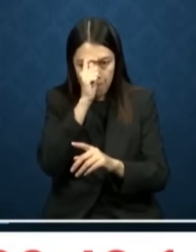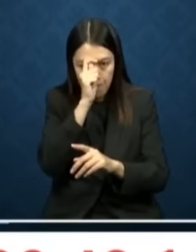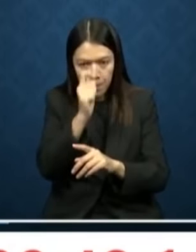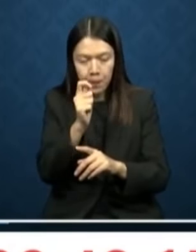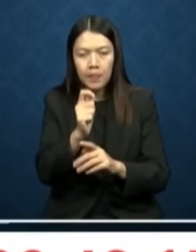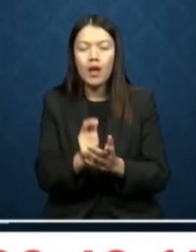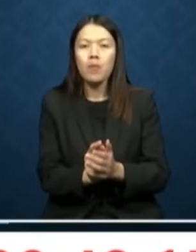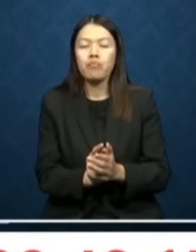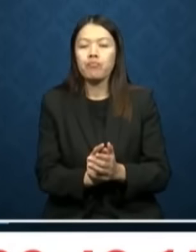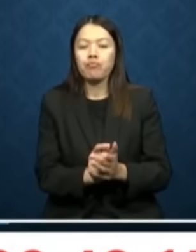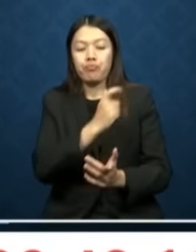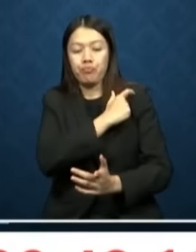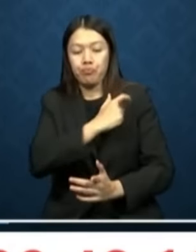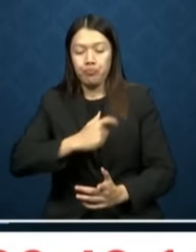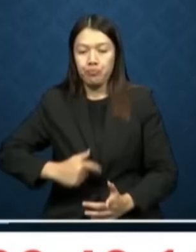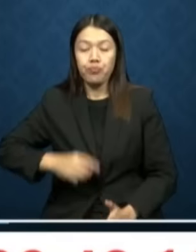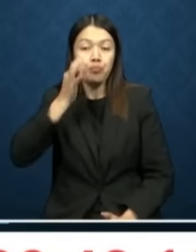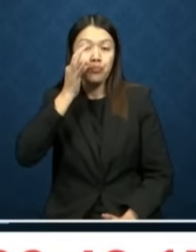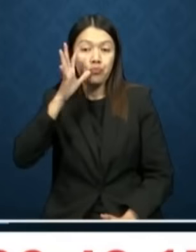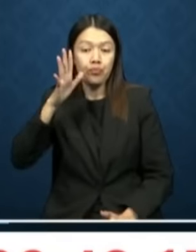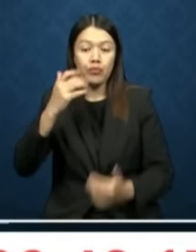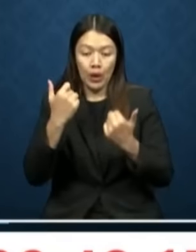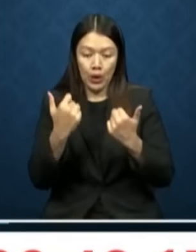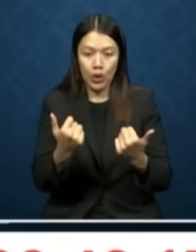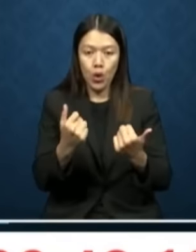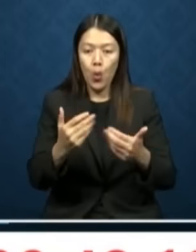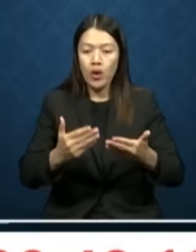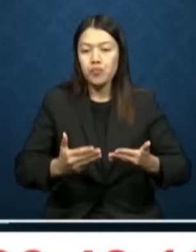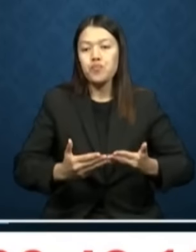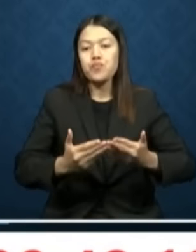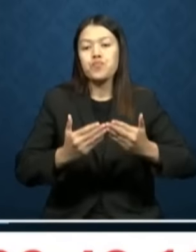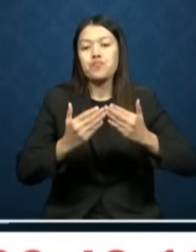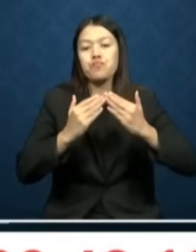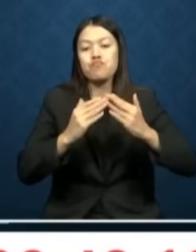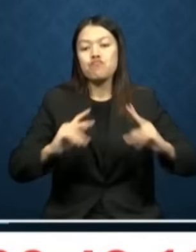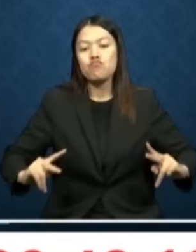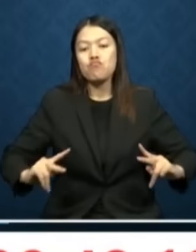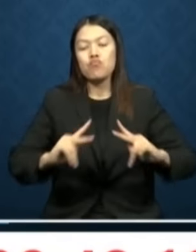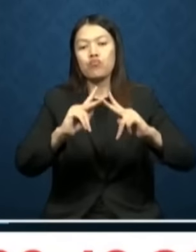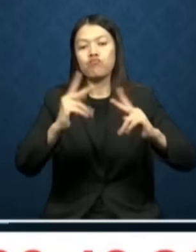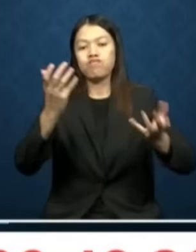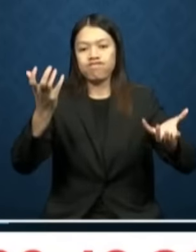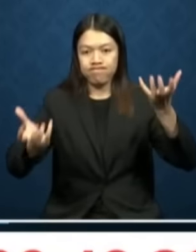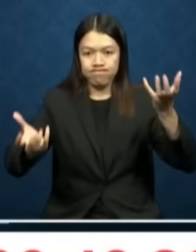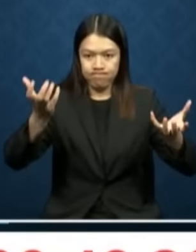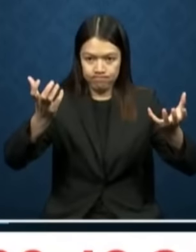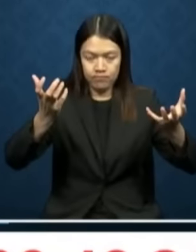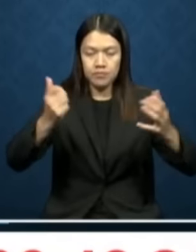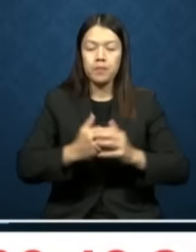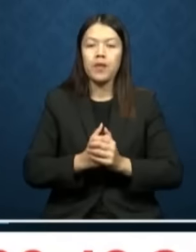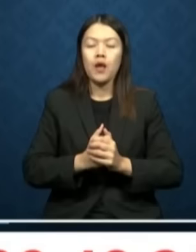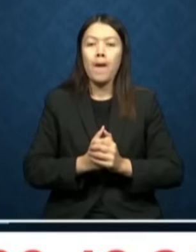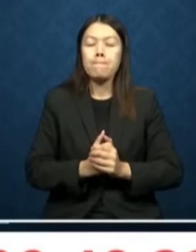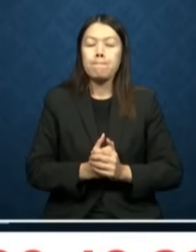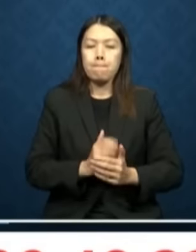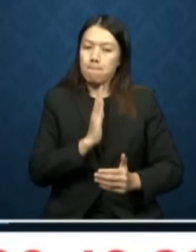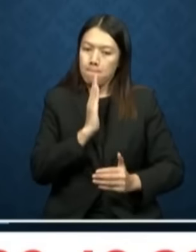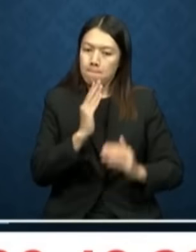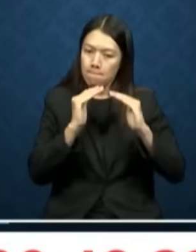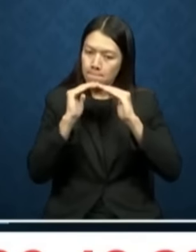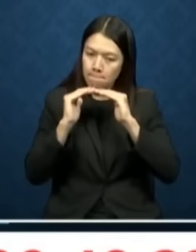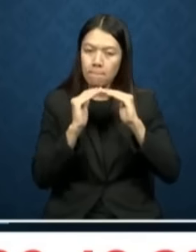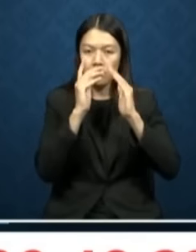กาลที่5ทรงพระราชทานวันนี้เป็นวันก่อตั้งกระทรวงยุติธรรมผมหวังว่าความยุติธรรมในประเทศนี้